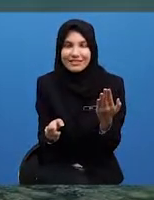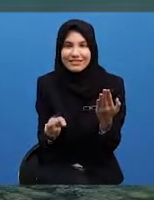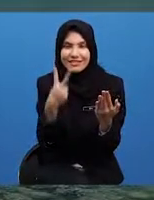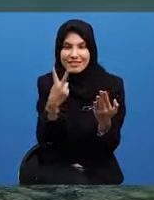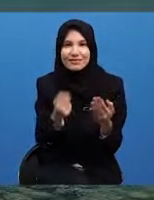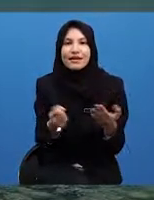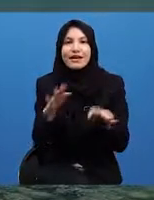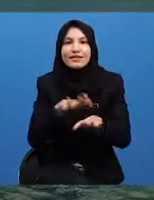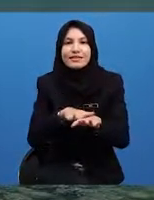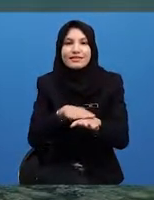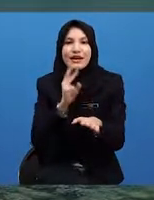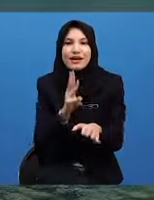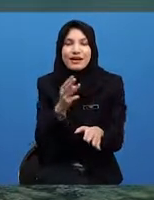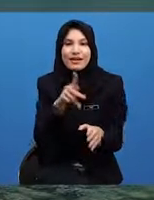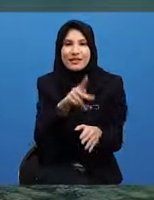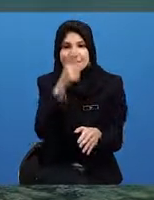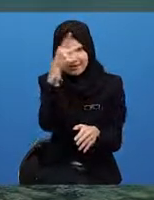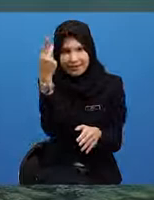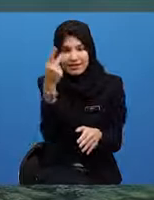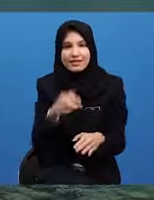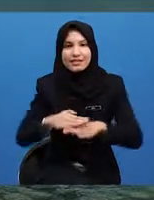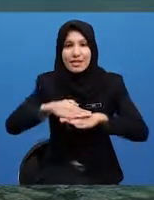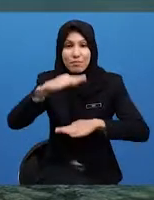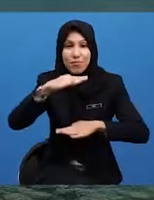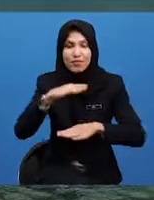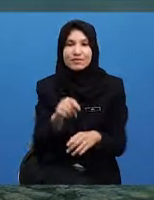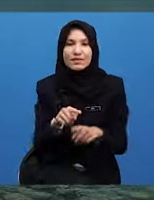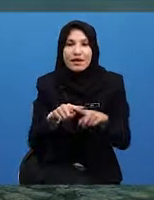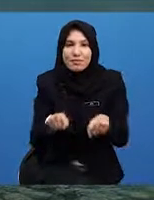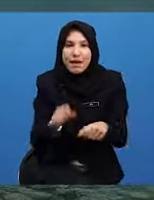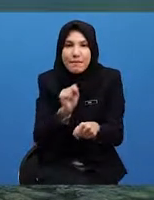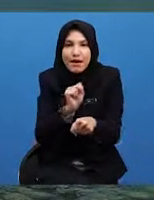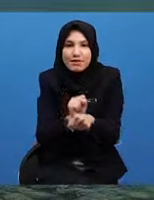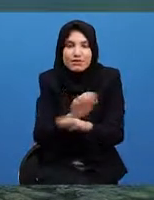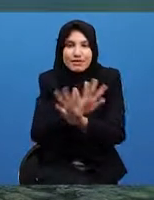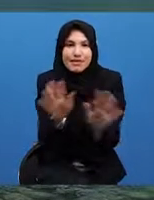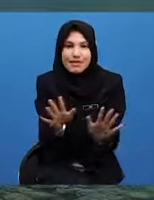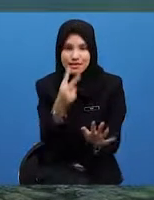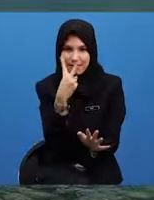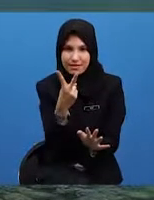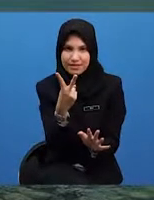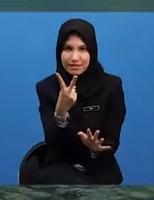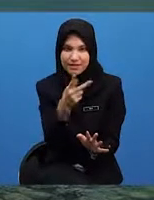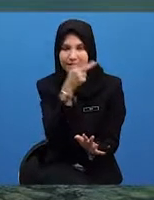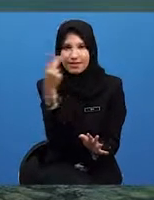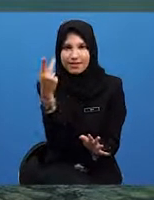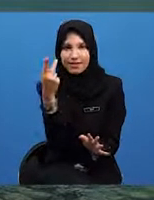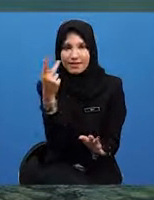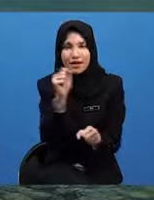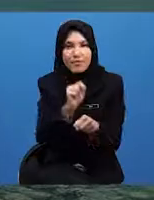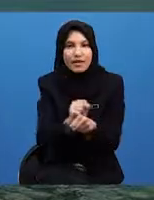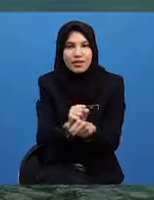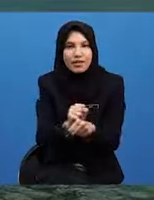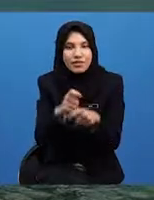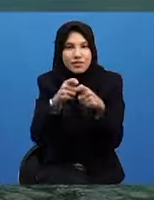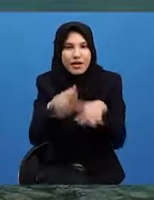air kerana ranting itu timbul, manakala batu tidak kelihatan di permukaan air kerana batu itu